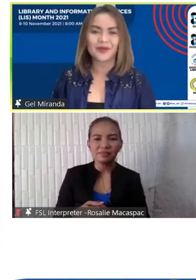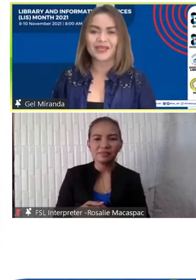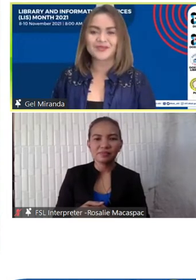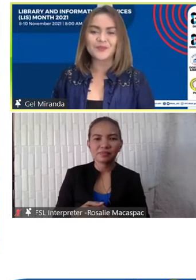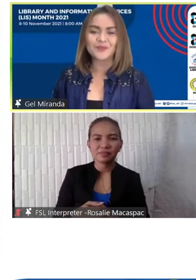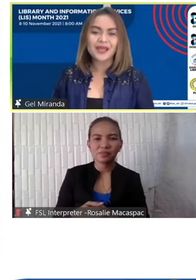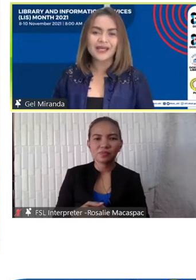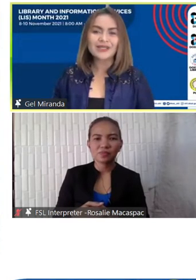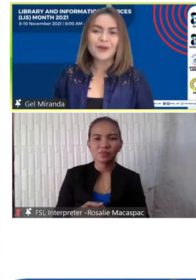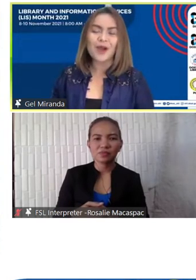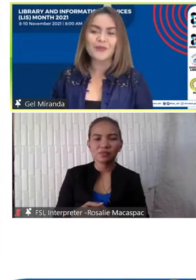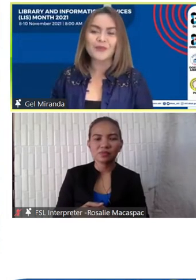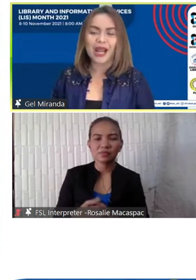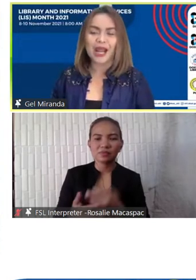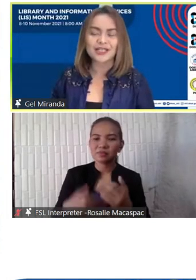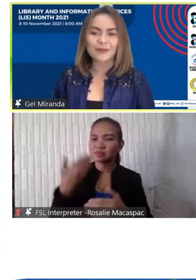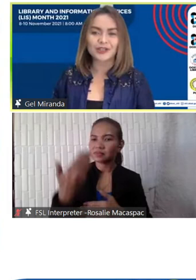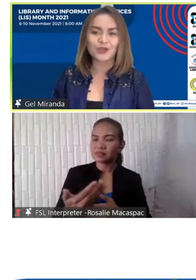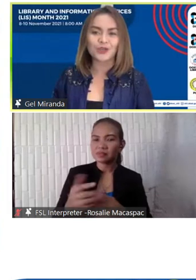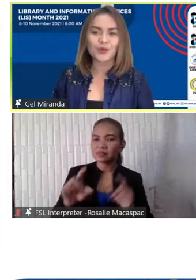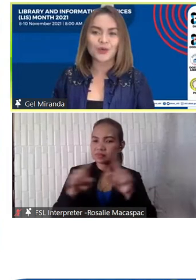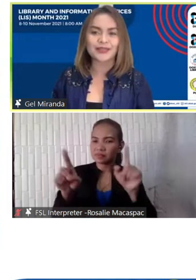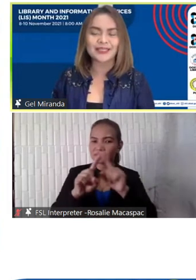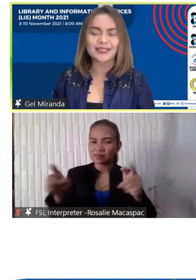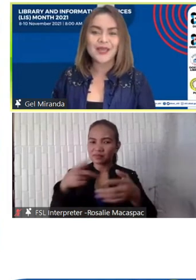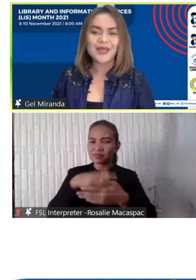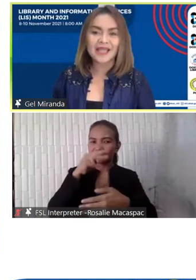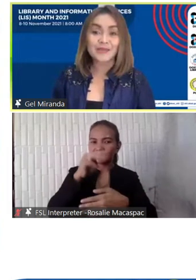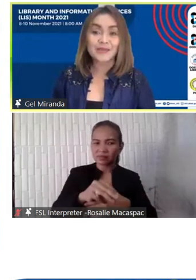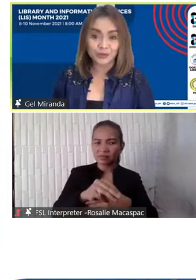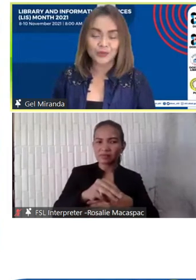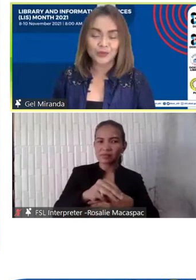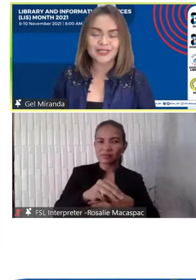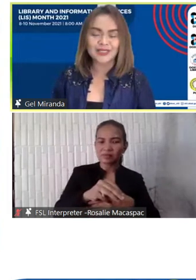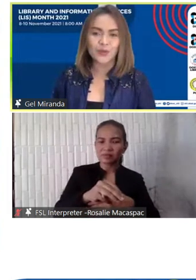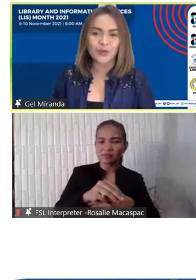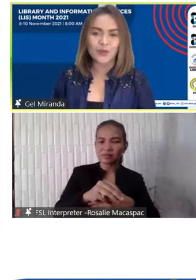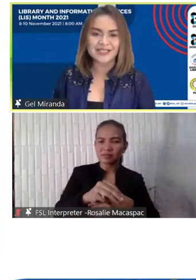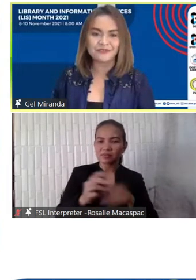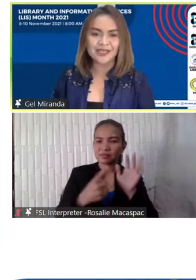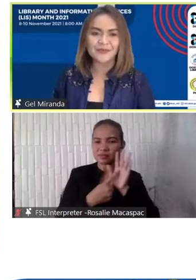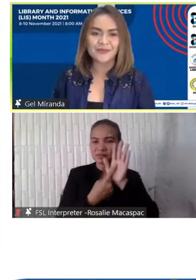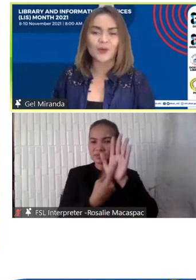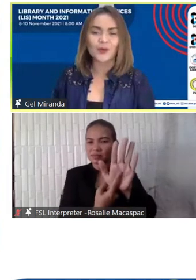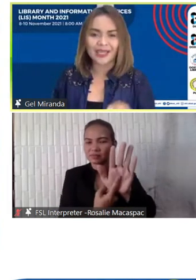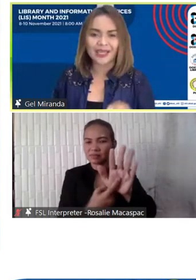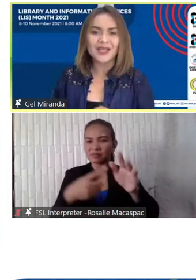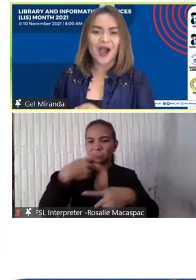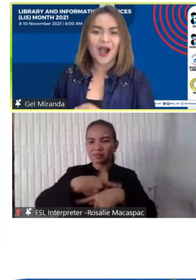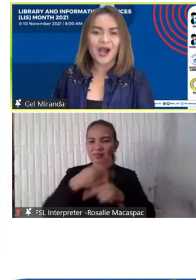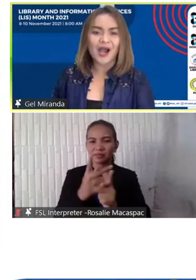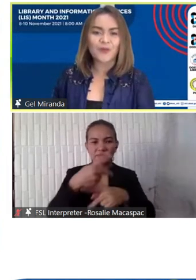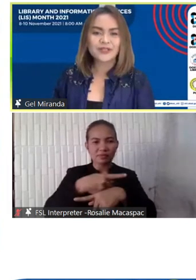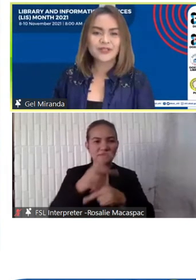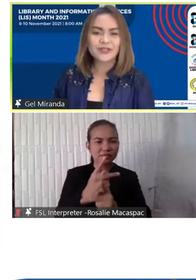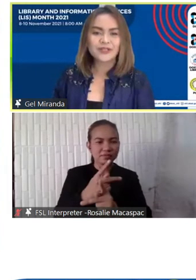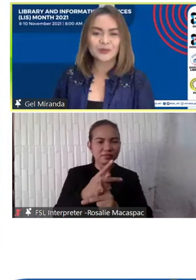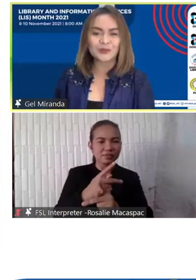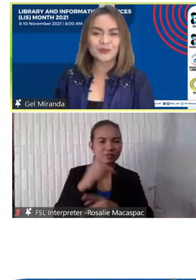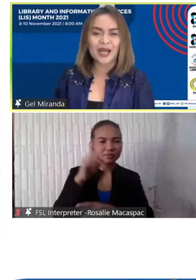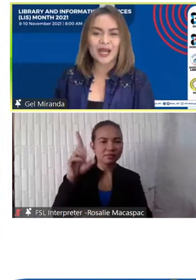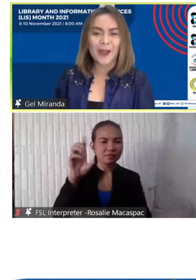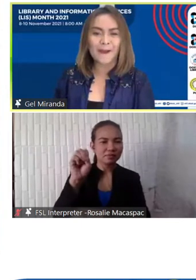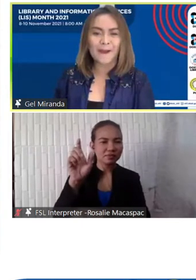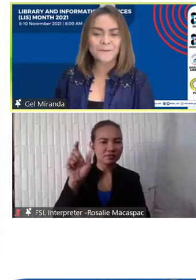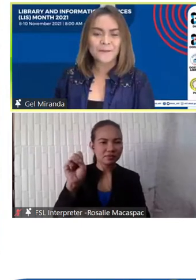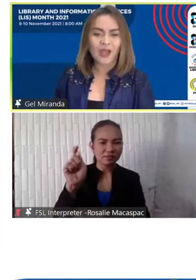Okay, so iba't ibang mga programa or segmento po yung ating na-produce sa DOST-TV. Okay, meron tayong